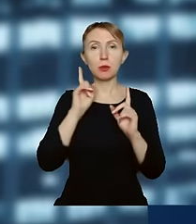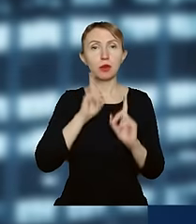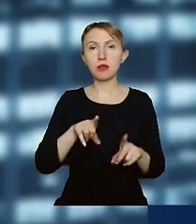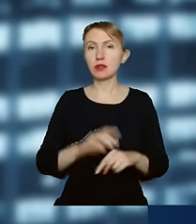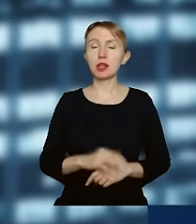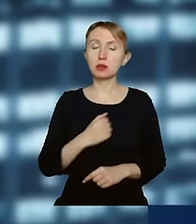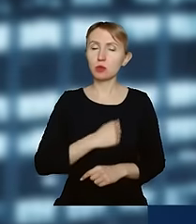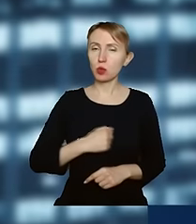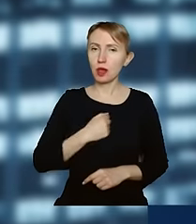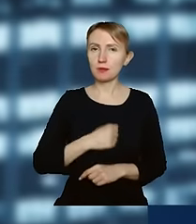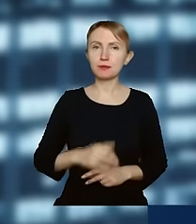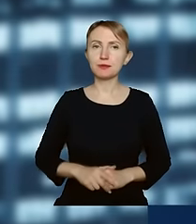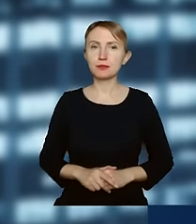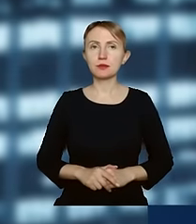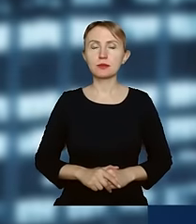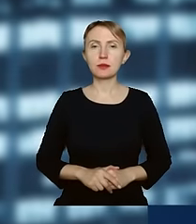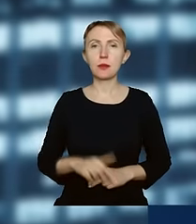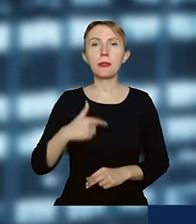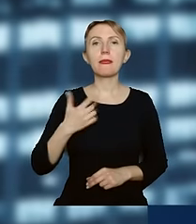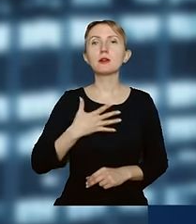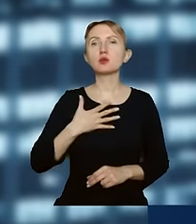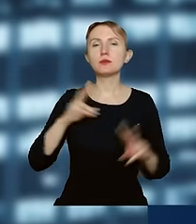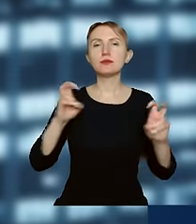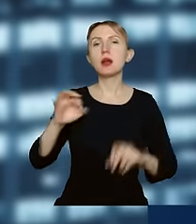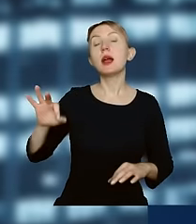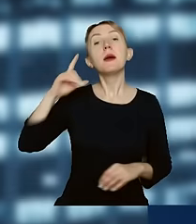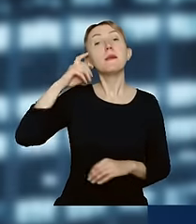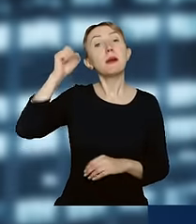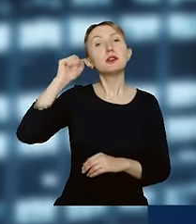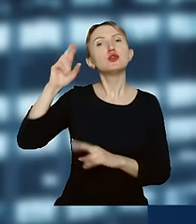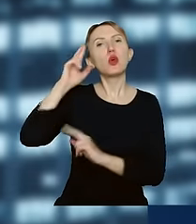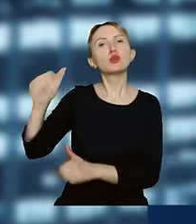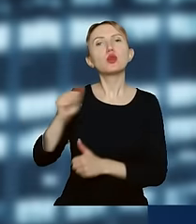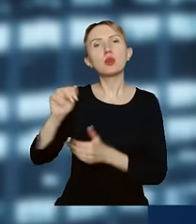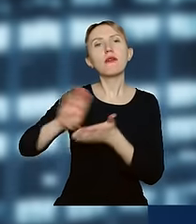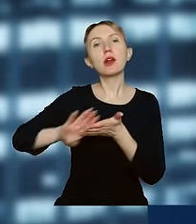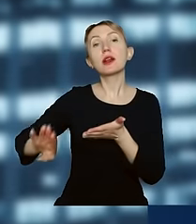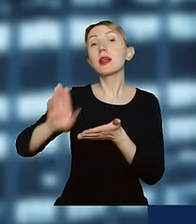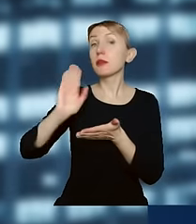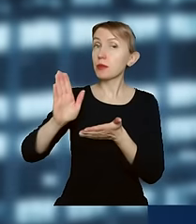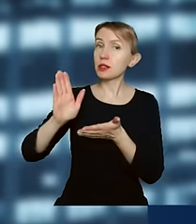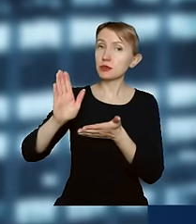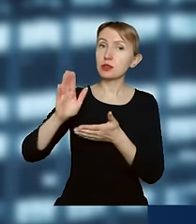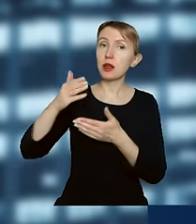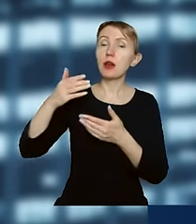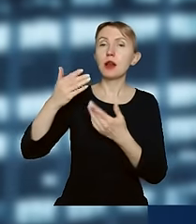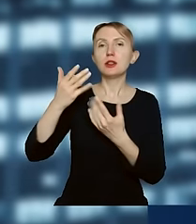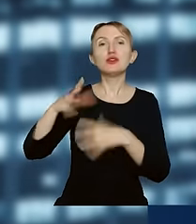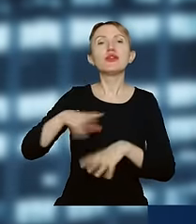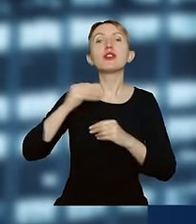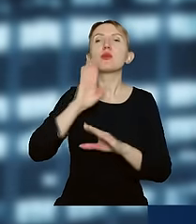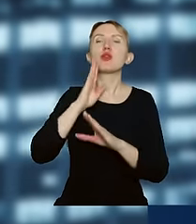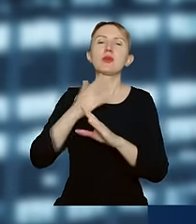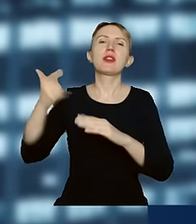było naprawdę smutne. Mam wrażenie, że pamięć o żołnierzach wyklętych będzie w tym roku obchodzona tak jak przed 2015 rokiem,